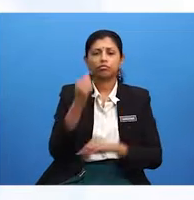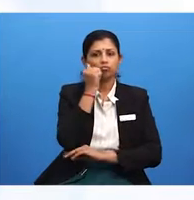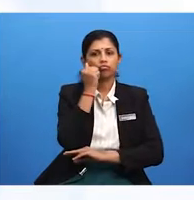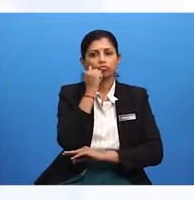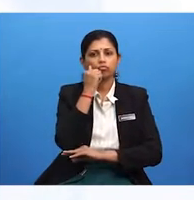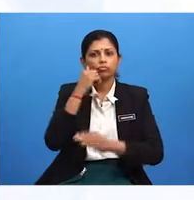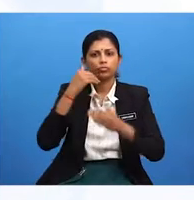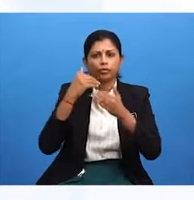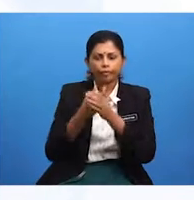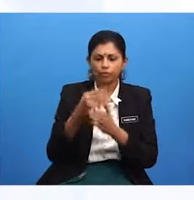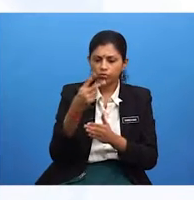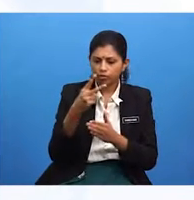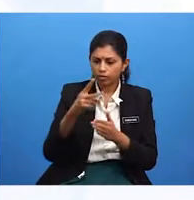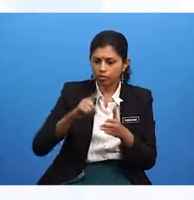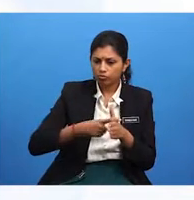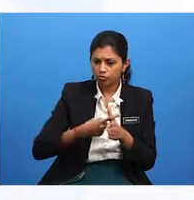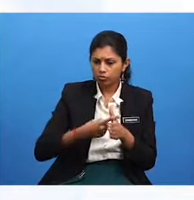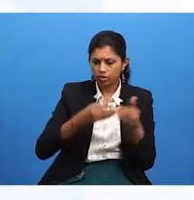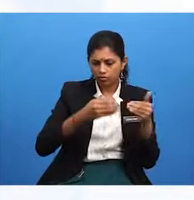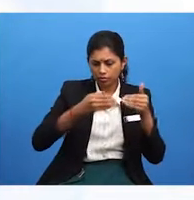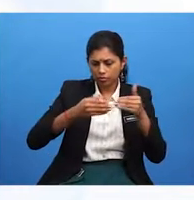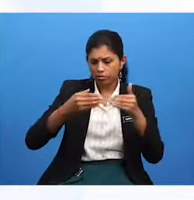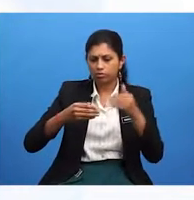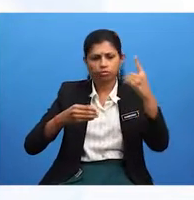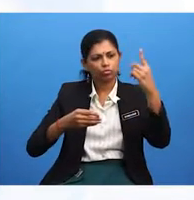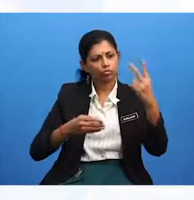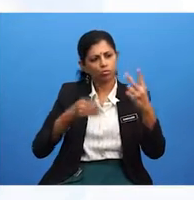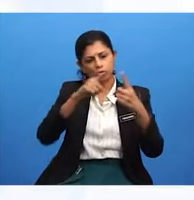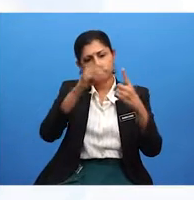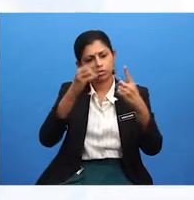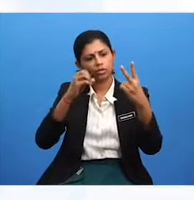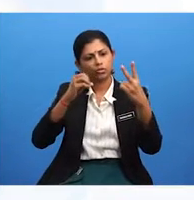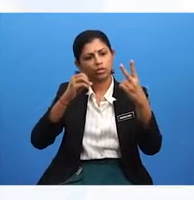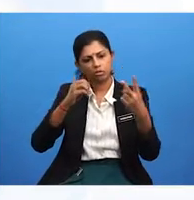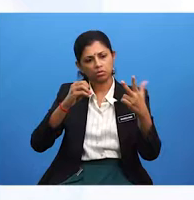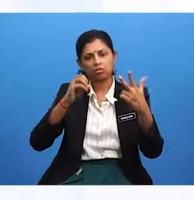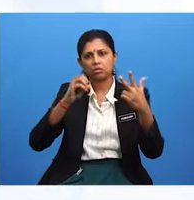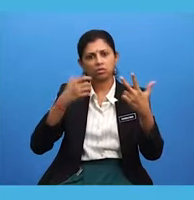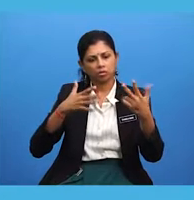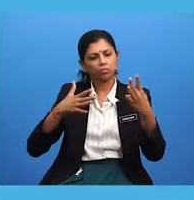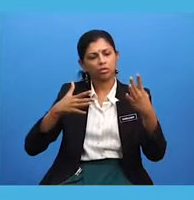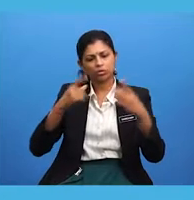wanita tidak datang haid untuk 12 bulan berturut-turut.